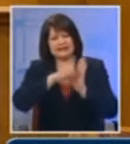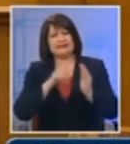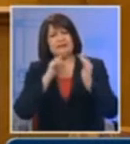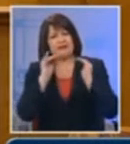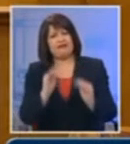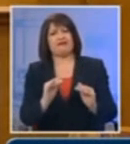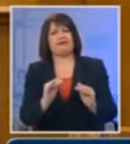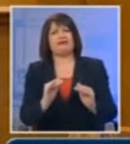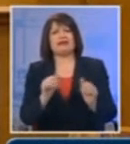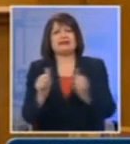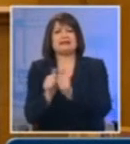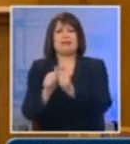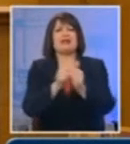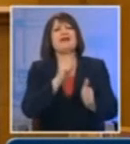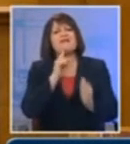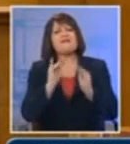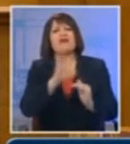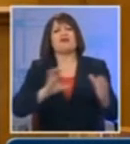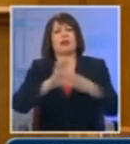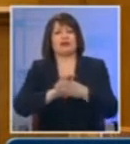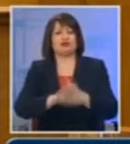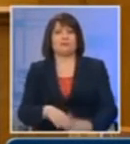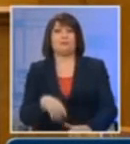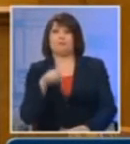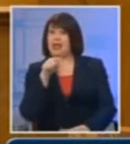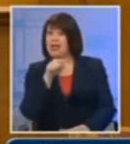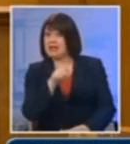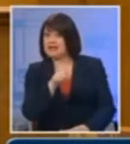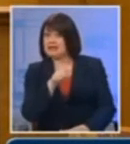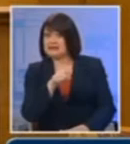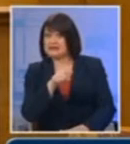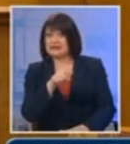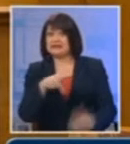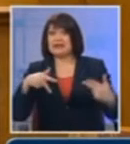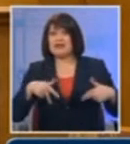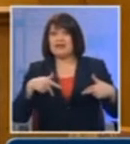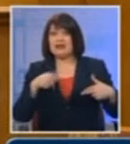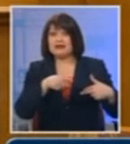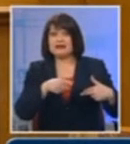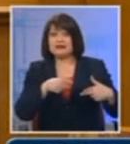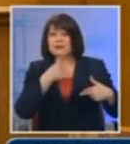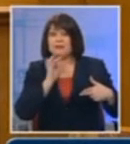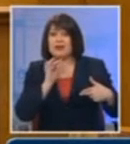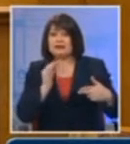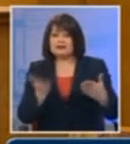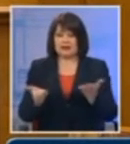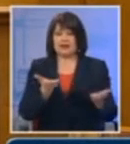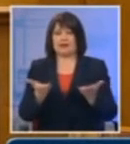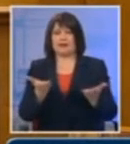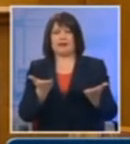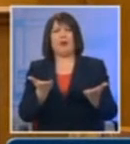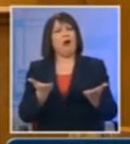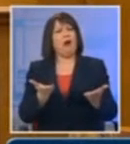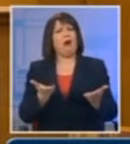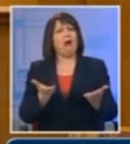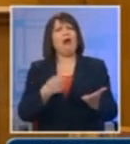επιλογής τέτοιων συμμαχιών. Εσείς κύριοι της συγκυβέρνησης ακροβατείτε ανάμεσα και στις δύο αυτές εκδοχές